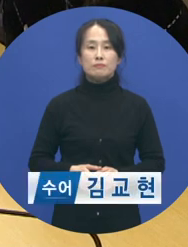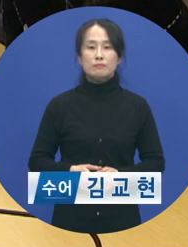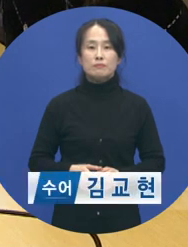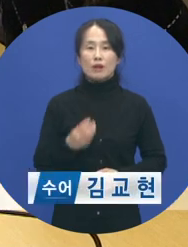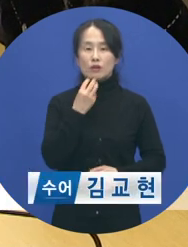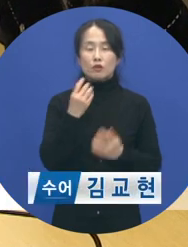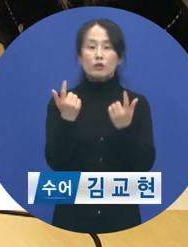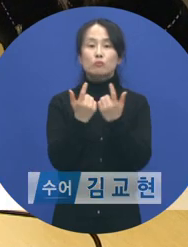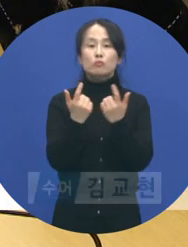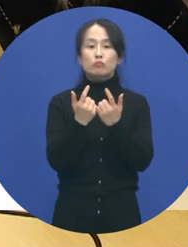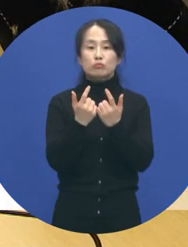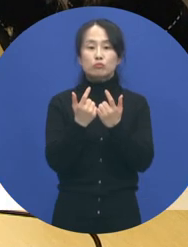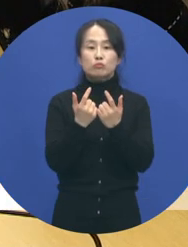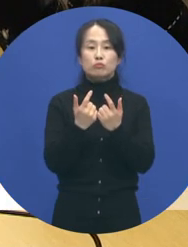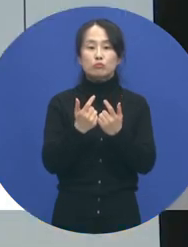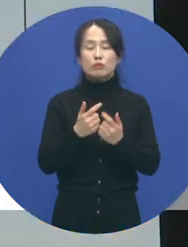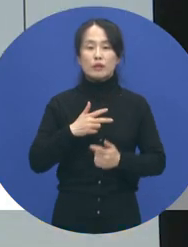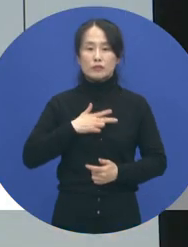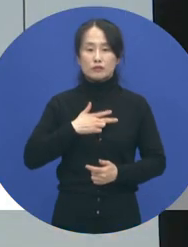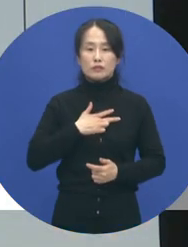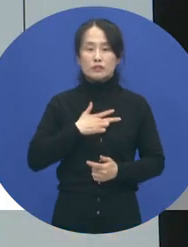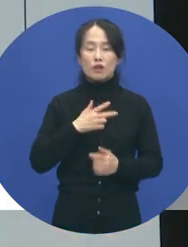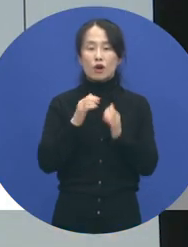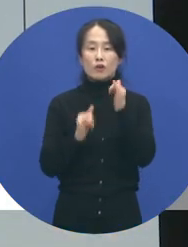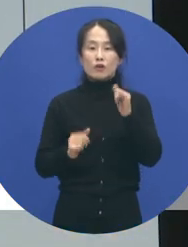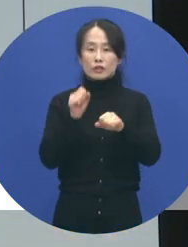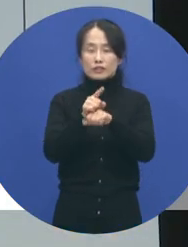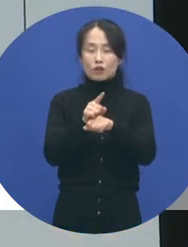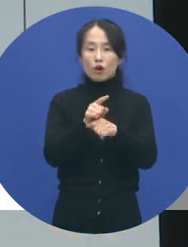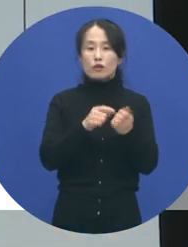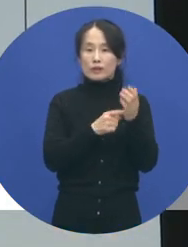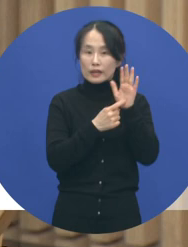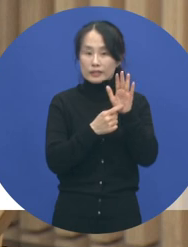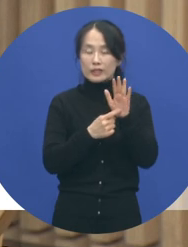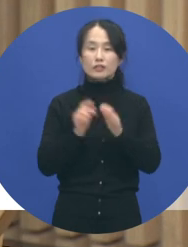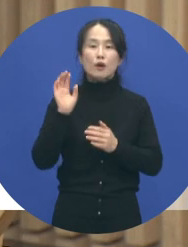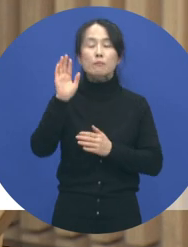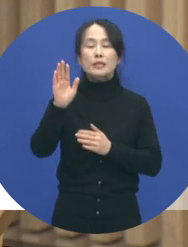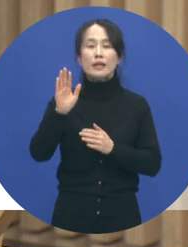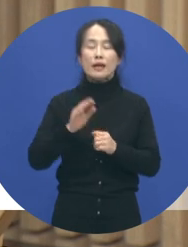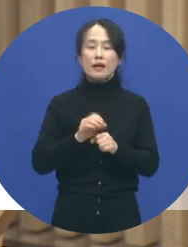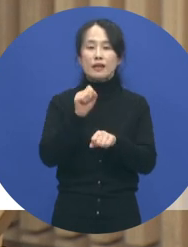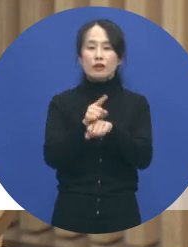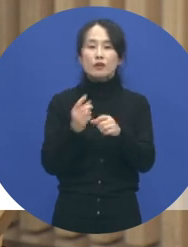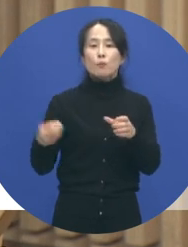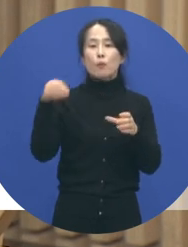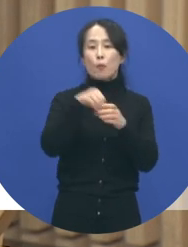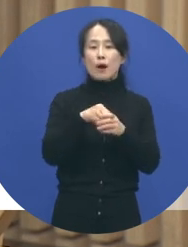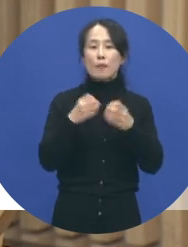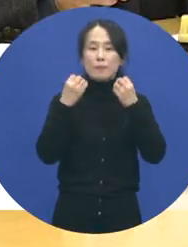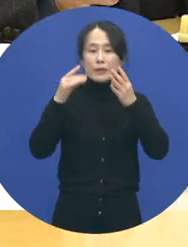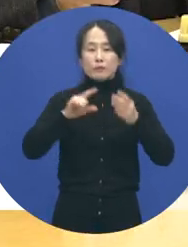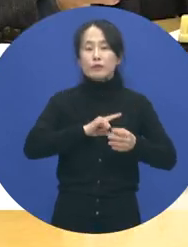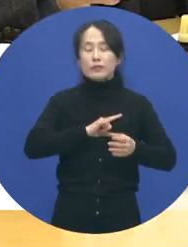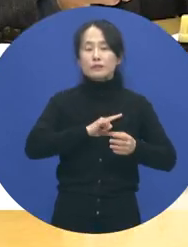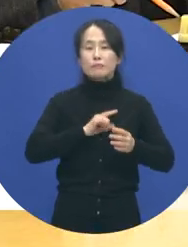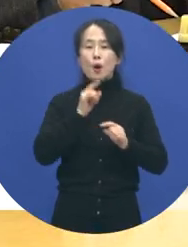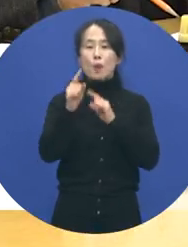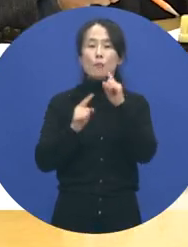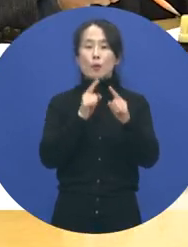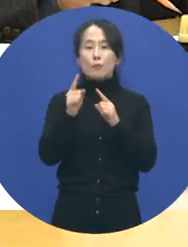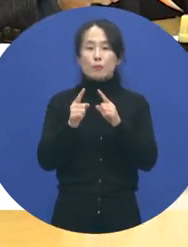경기북부의 정성과 역사성을 상징하며 미래 지향적인 가치를 담은 새로운 이름을 짓기 위해 진행된 경기북부